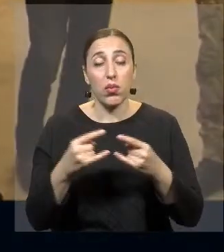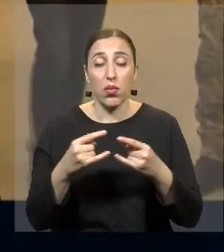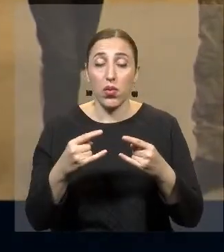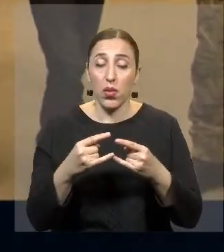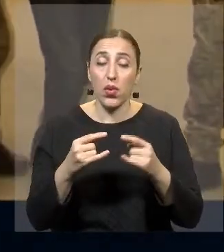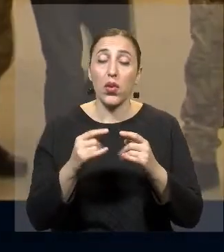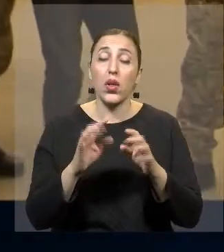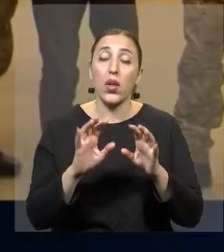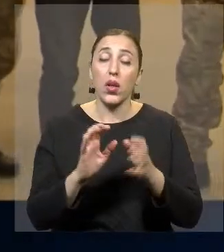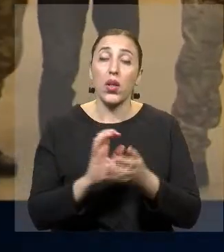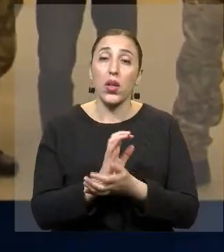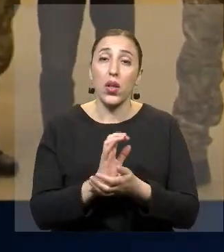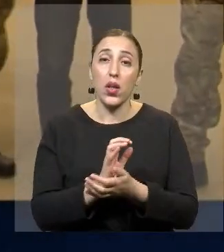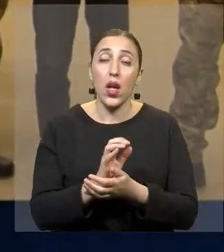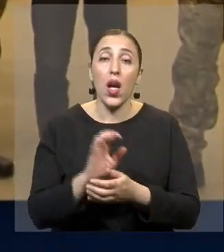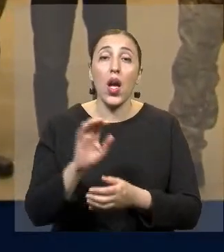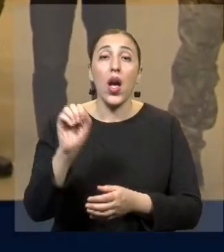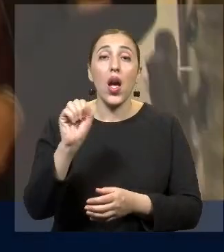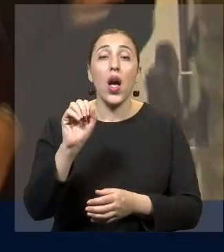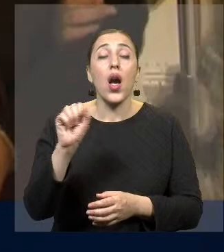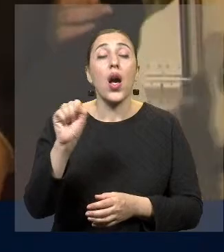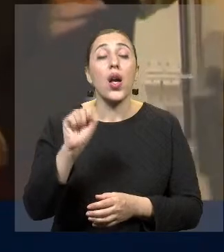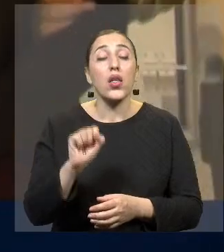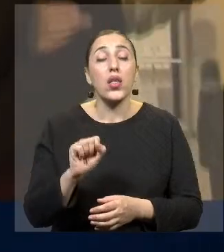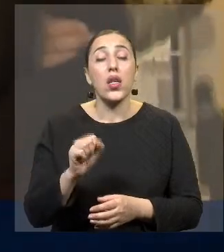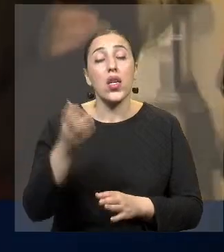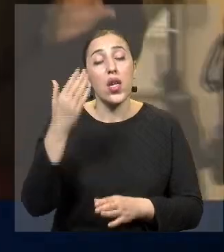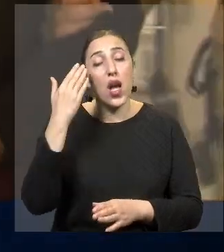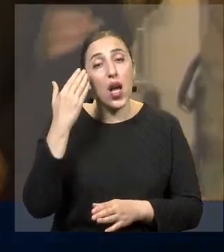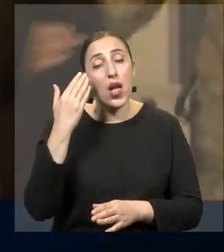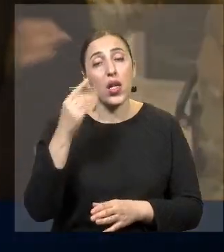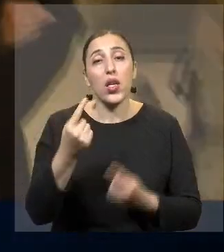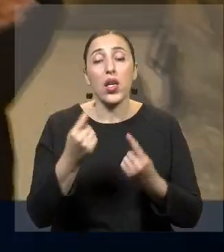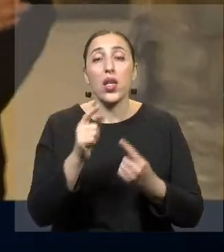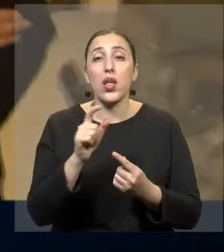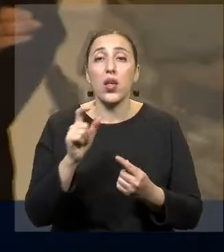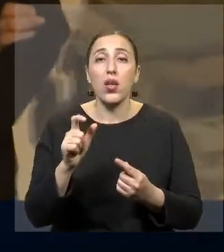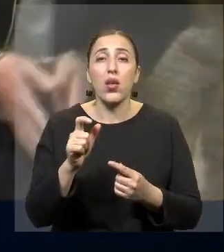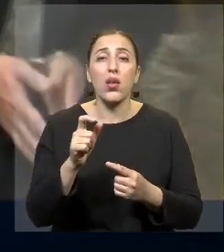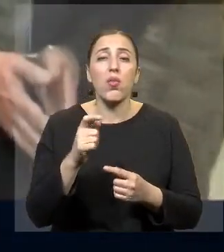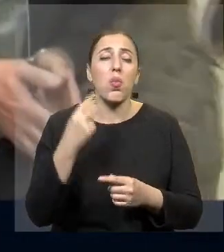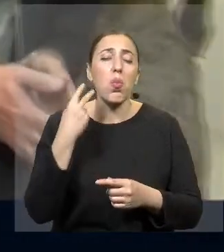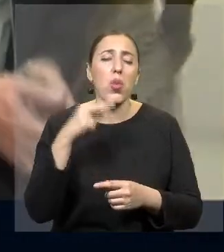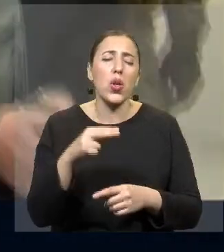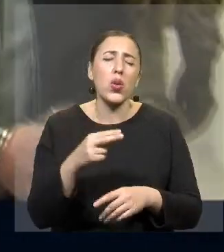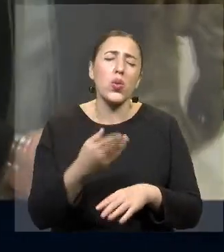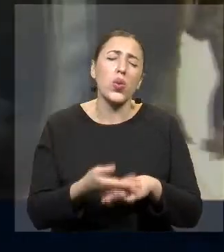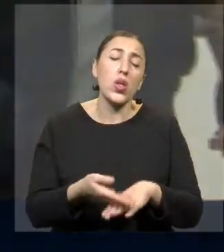Հայաստիչյան բարցրաստիչյան պաշտոնյաններ անստում են ծաններ մեղադրանքներով։